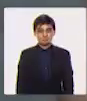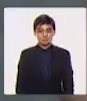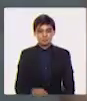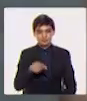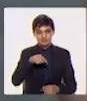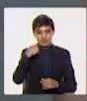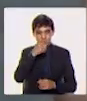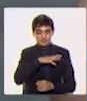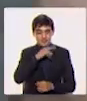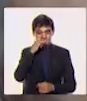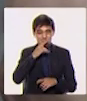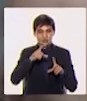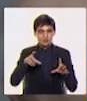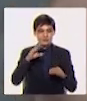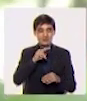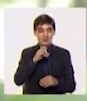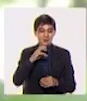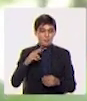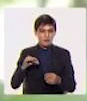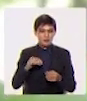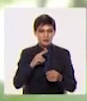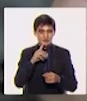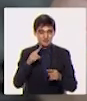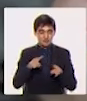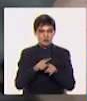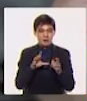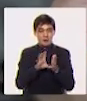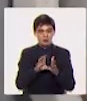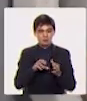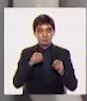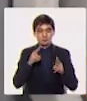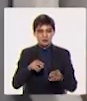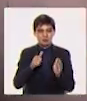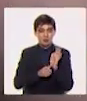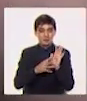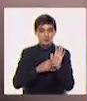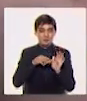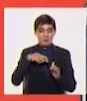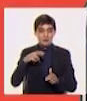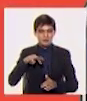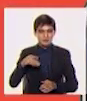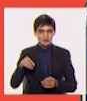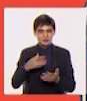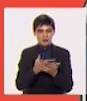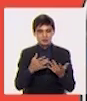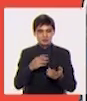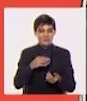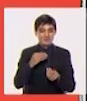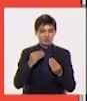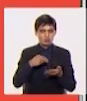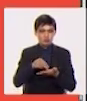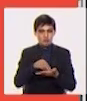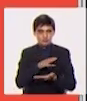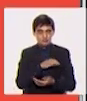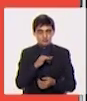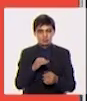Биыл қазақстандықтар Каспи Кизет ірі электронды коммерция платформасы арқылы 69 миллиард теңгеге онлайн зат сатып алған. Тапсырыс саны